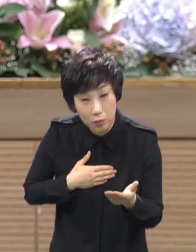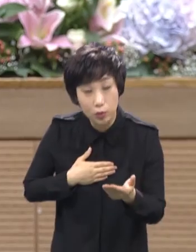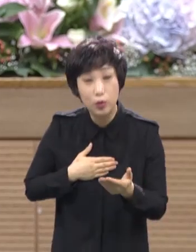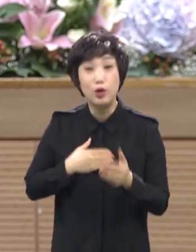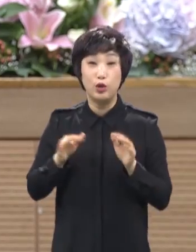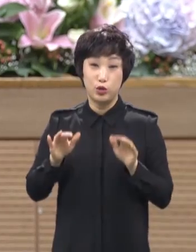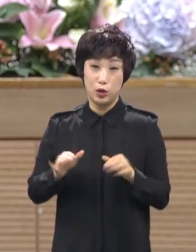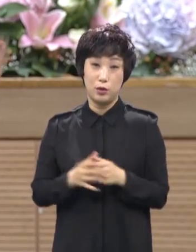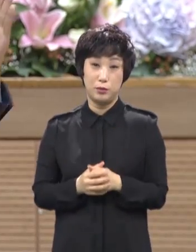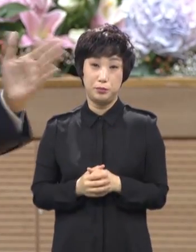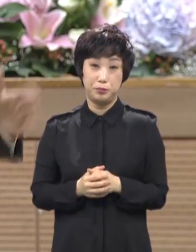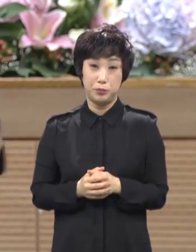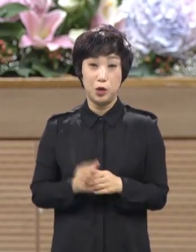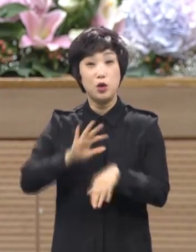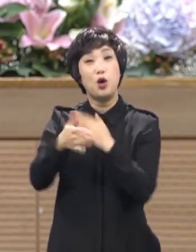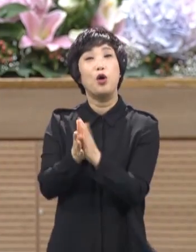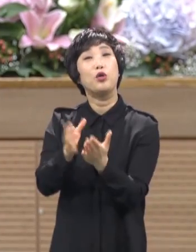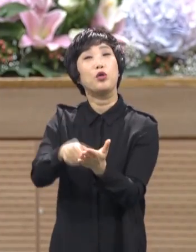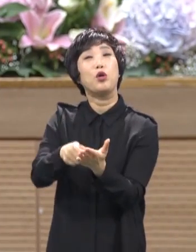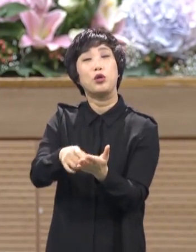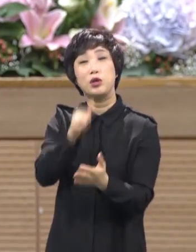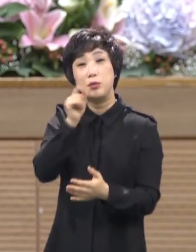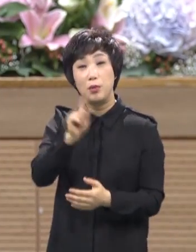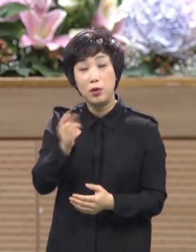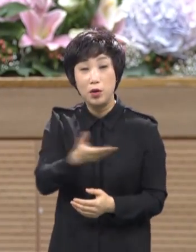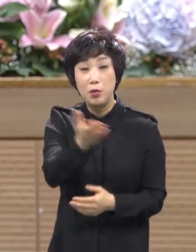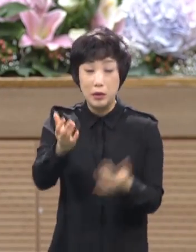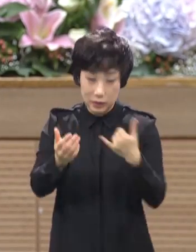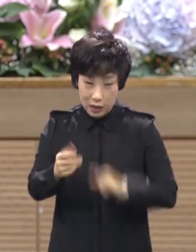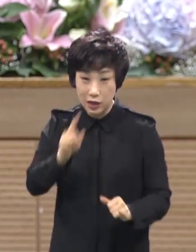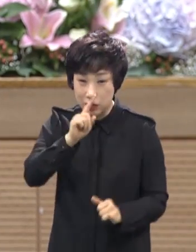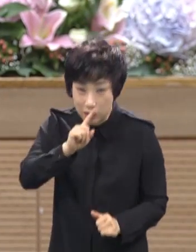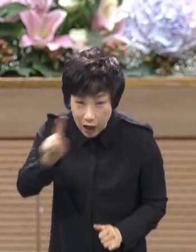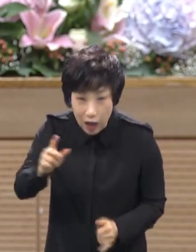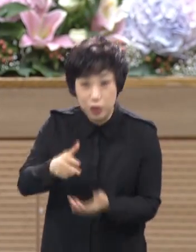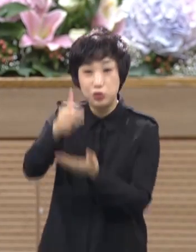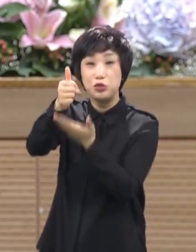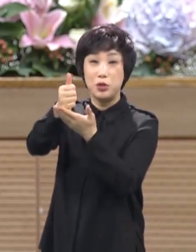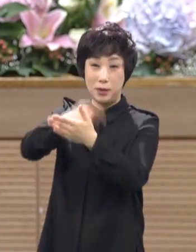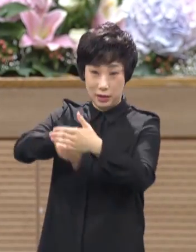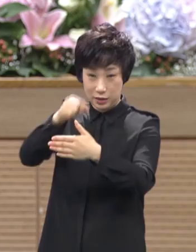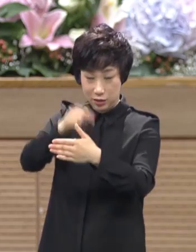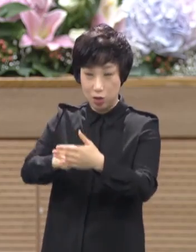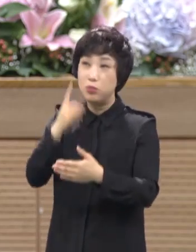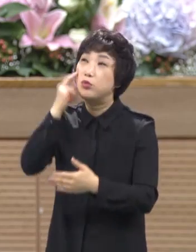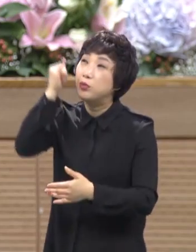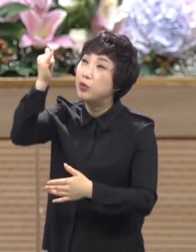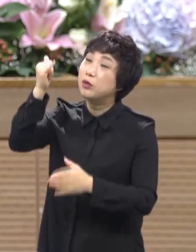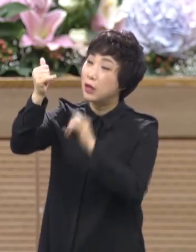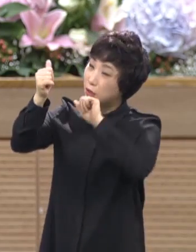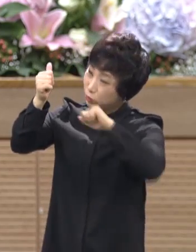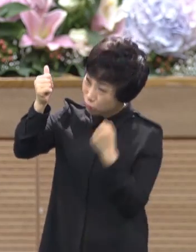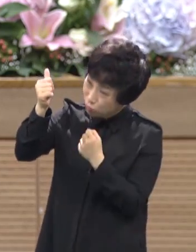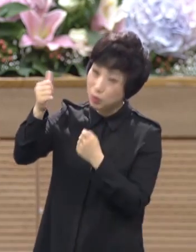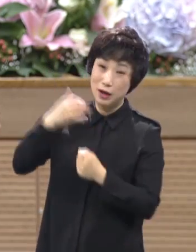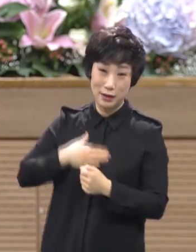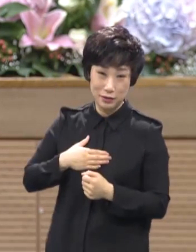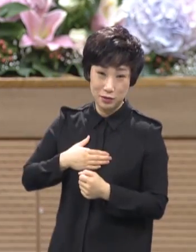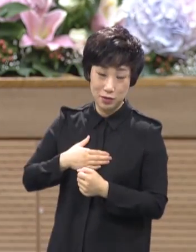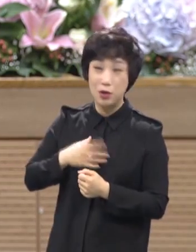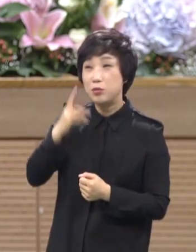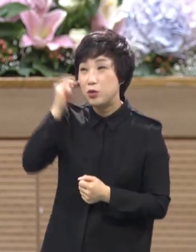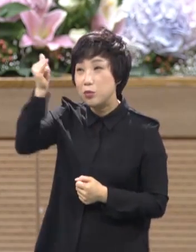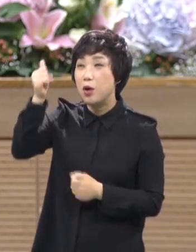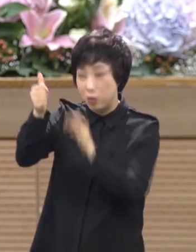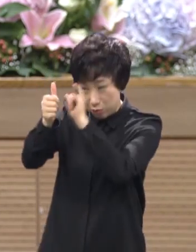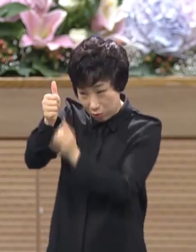자, 성경이 말하고 있어요. 자녀들아, 주 안에서 부모에게 순종하고